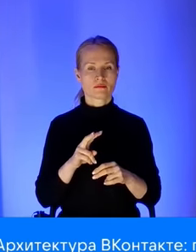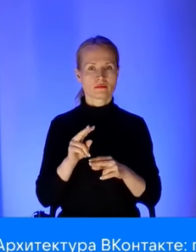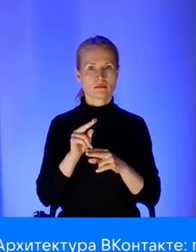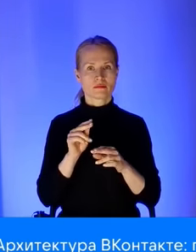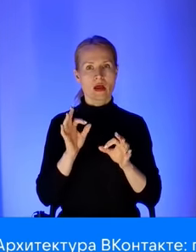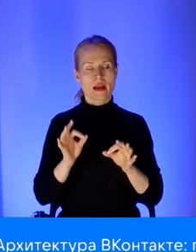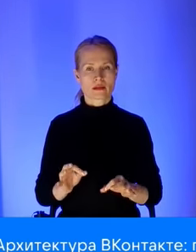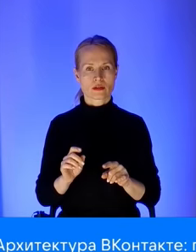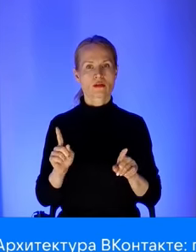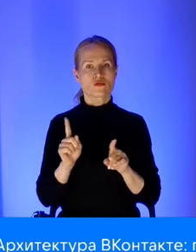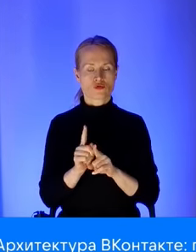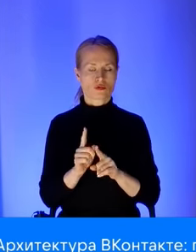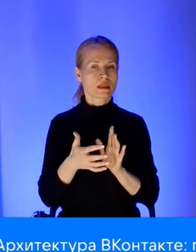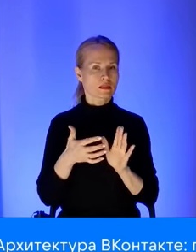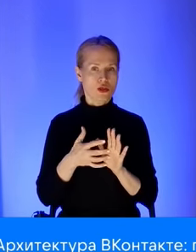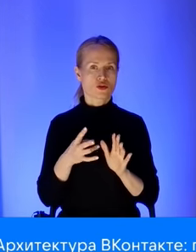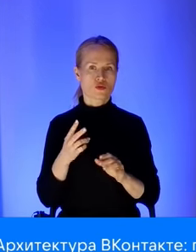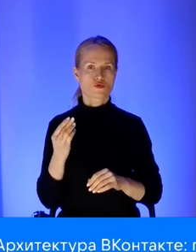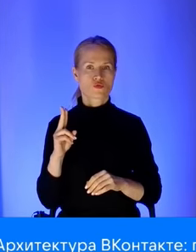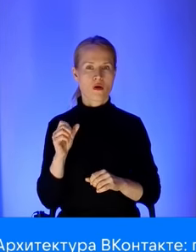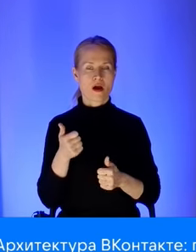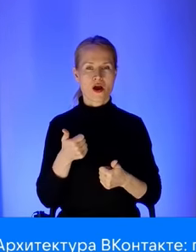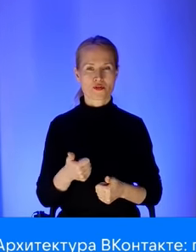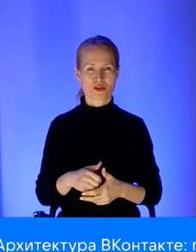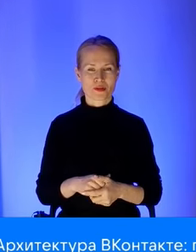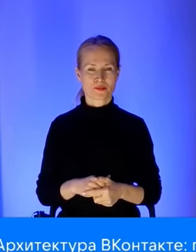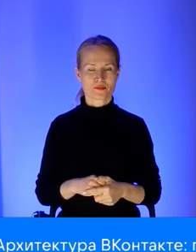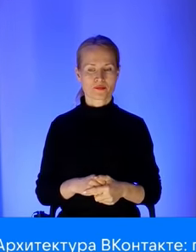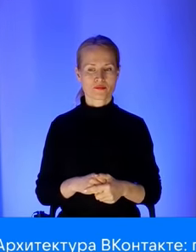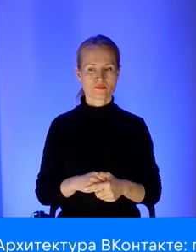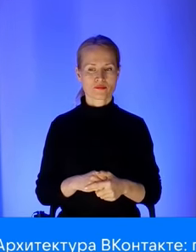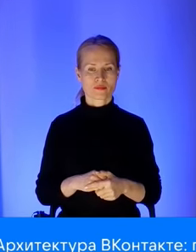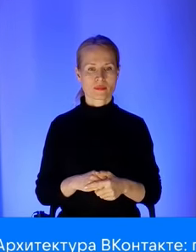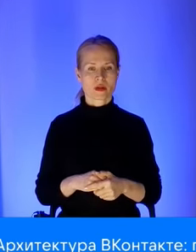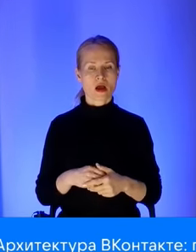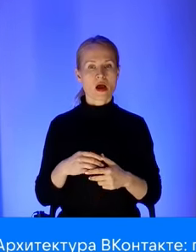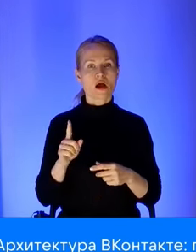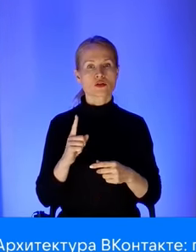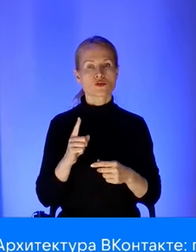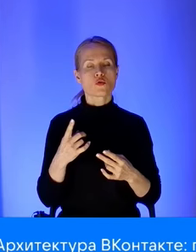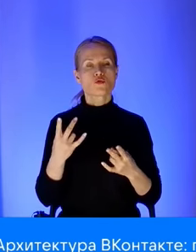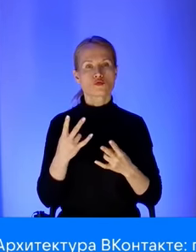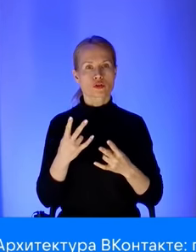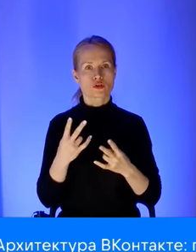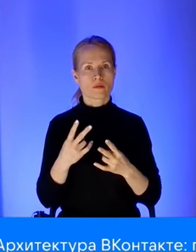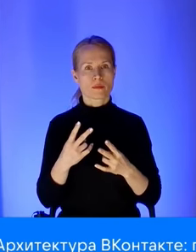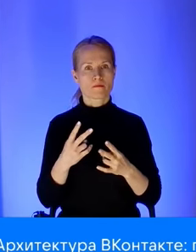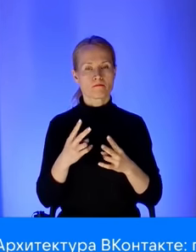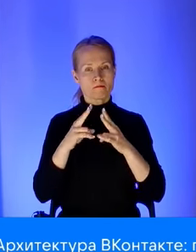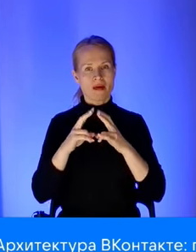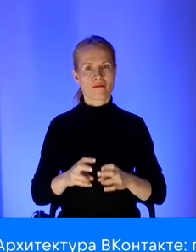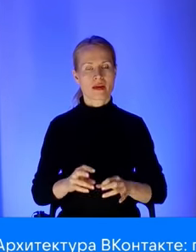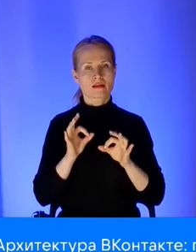недостаточно но штука хорошая а-а что нам нужно сделать чтобы проверить корректность но очевидно нужно